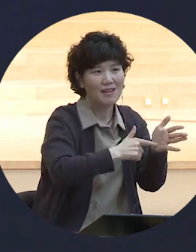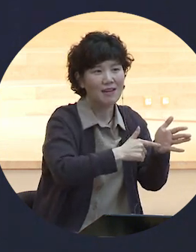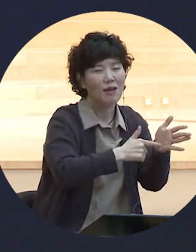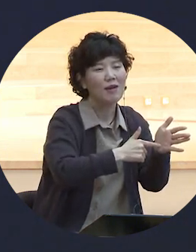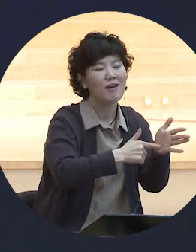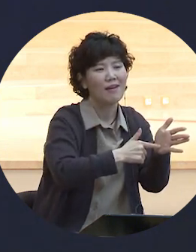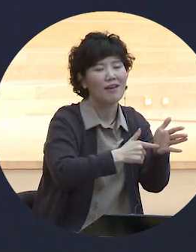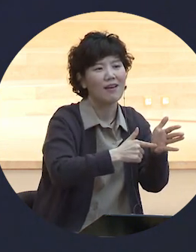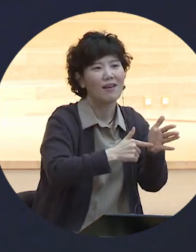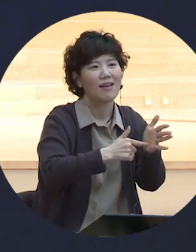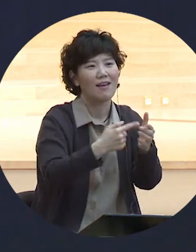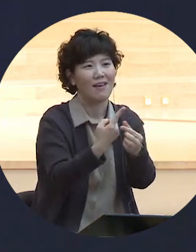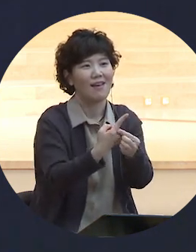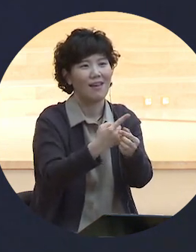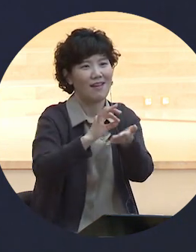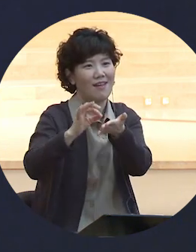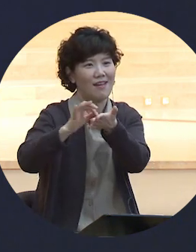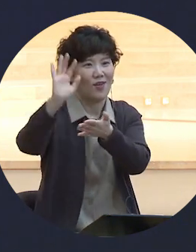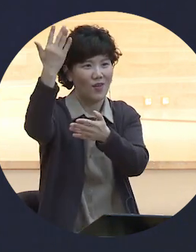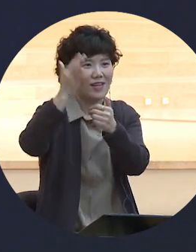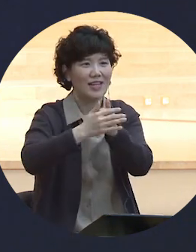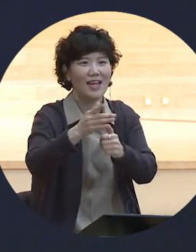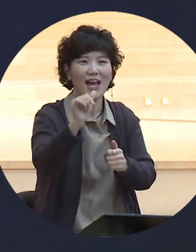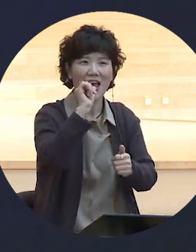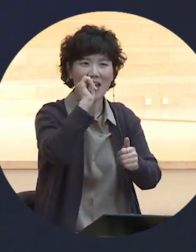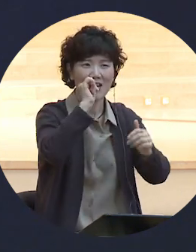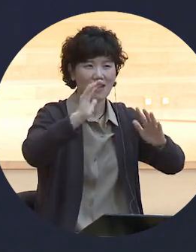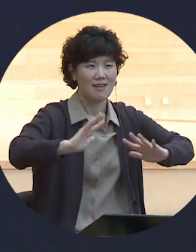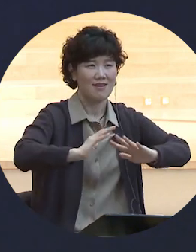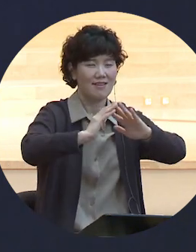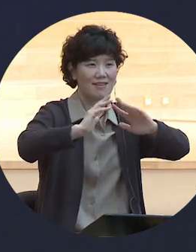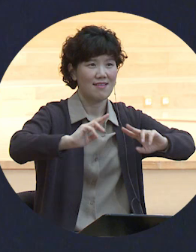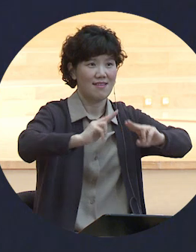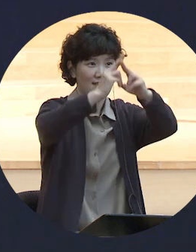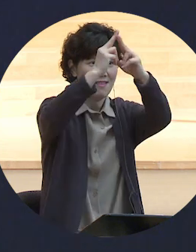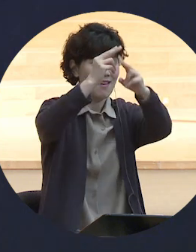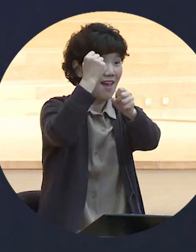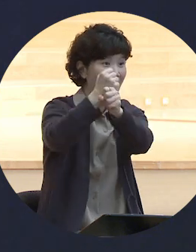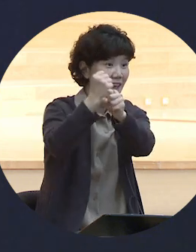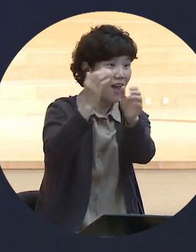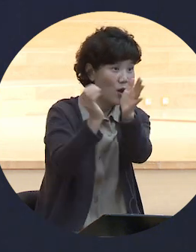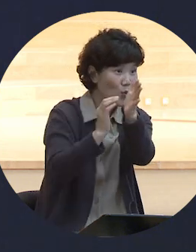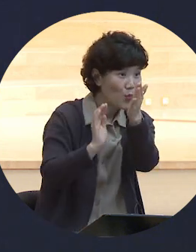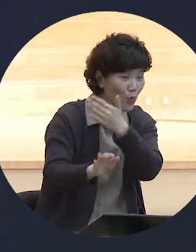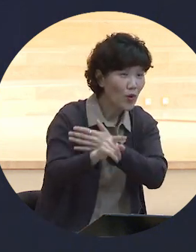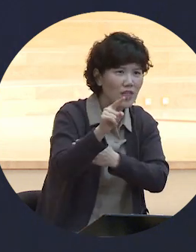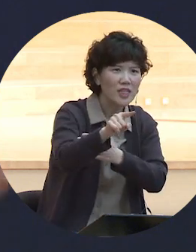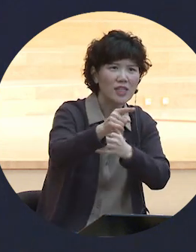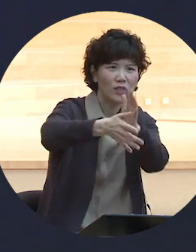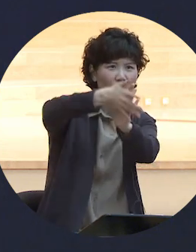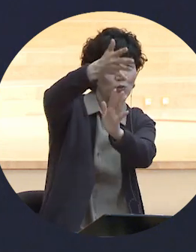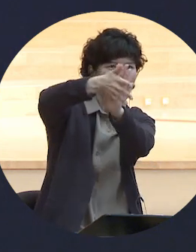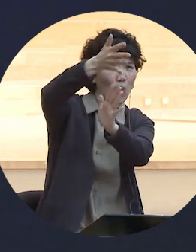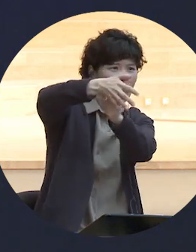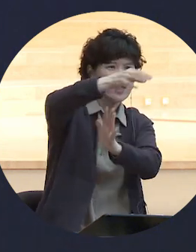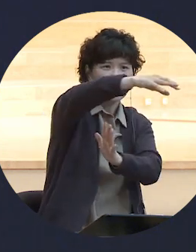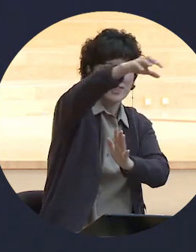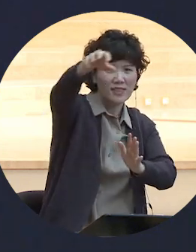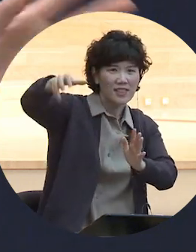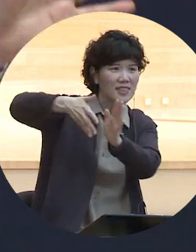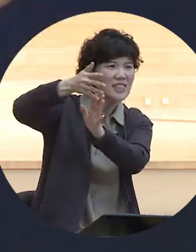이 철제 이제 탑이죠. 철제 건조물이 딱 세워지니까 그 도시의 대부분의